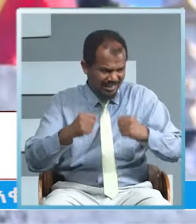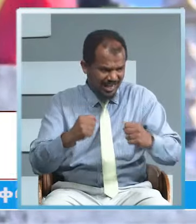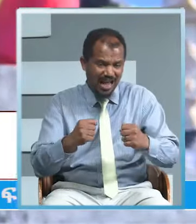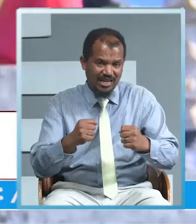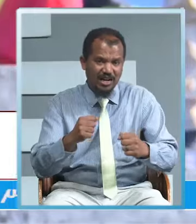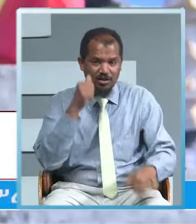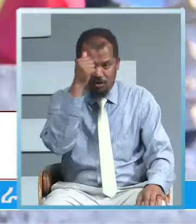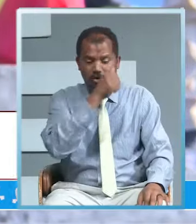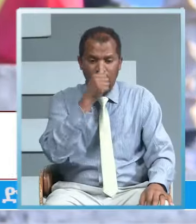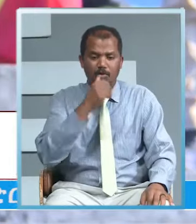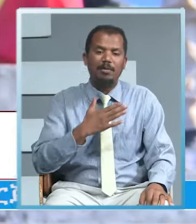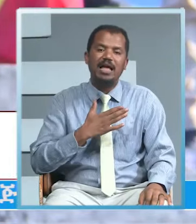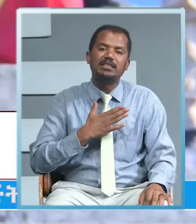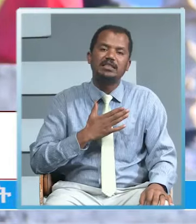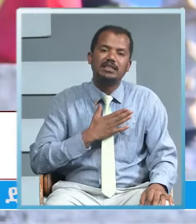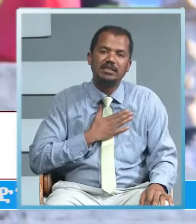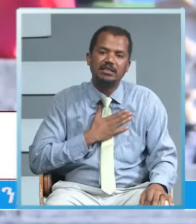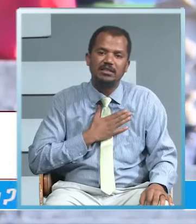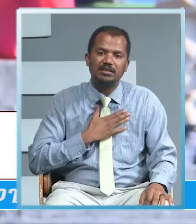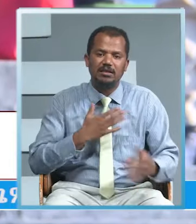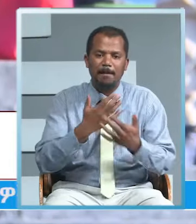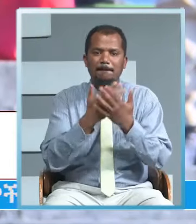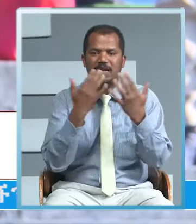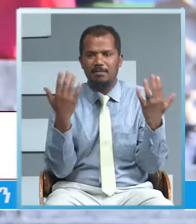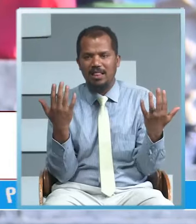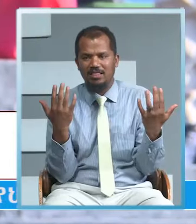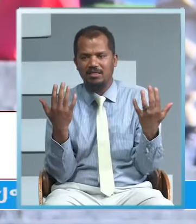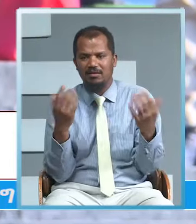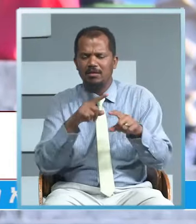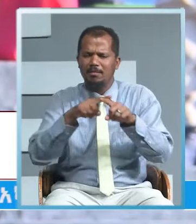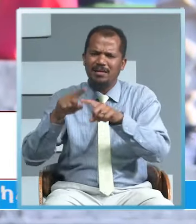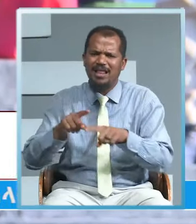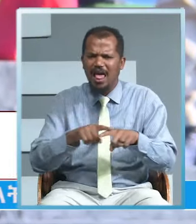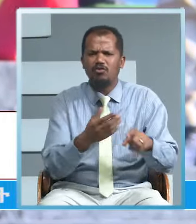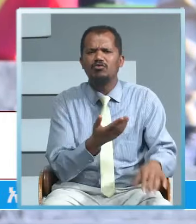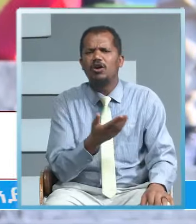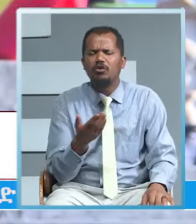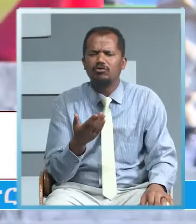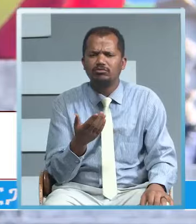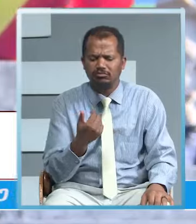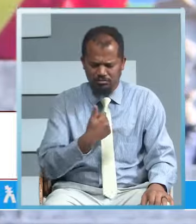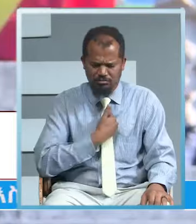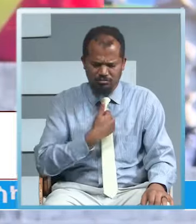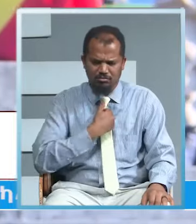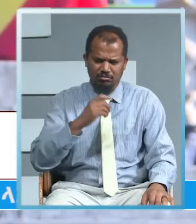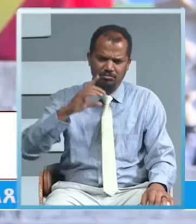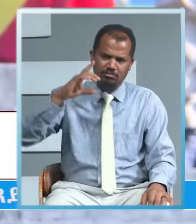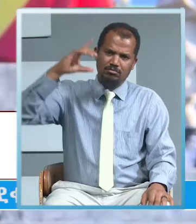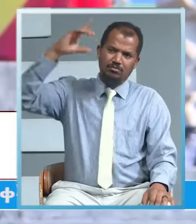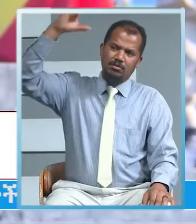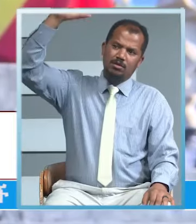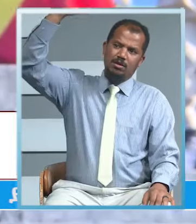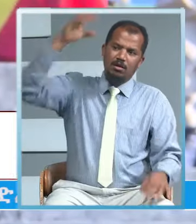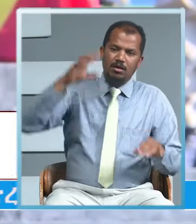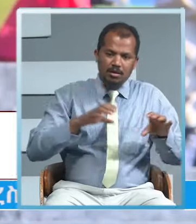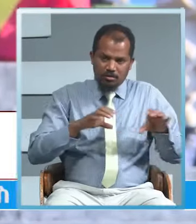ተጠናክረን ኢትዮጵያችንን በልማት በተለያዩ ነገሮች ራሳችንን ከፍ